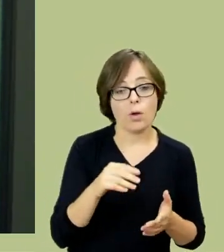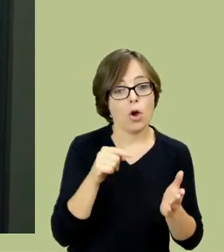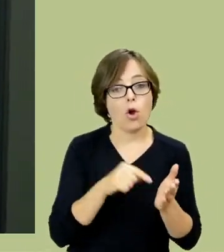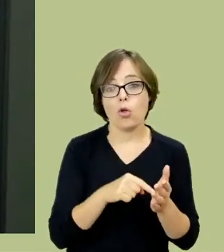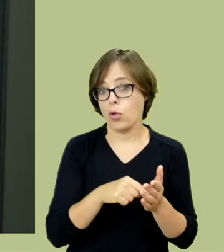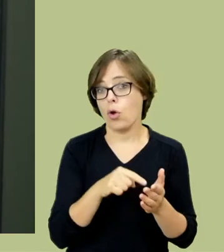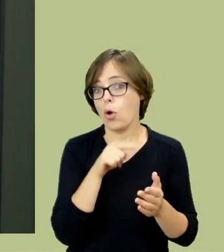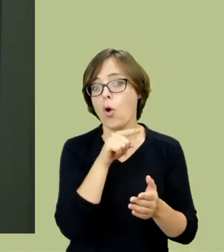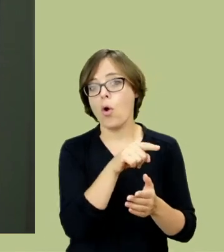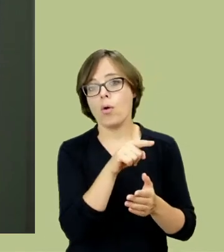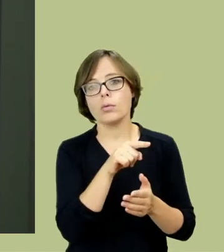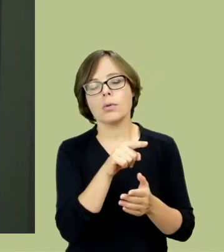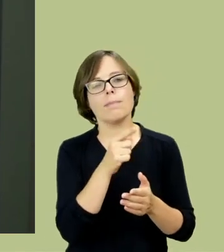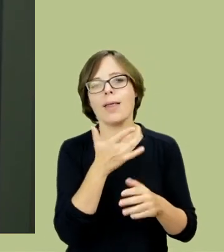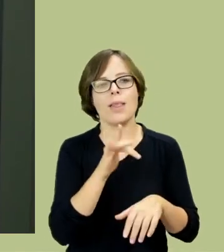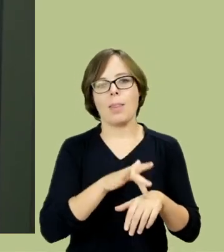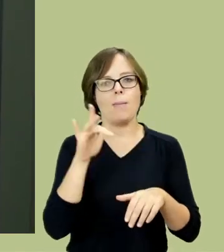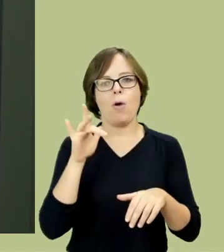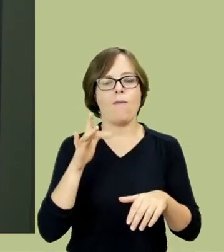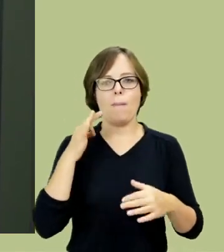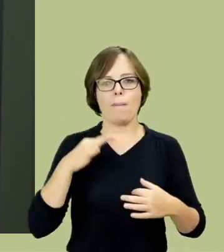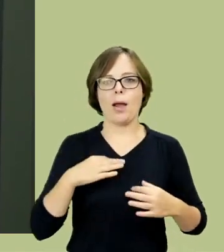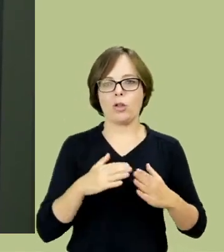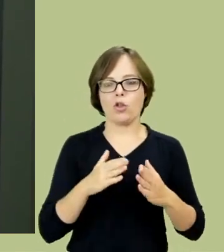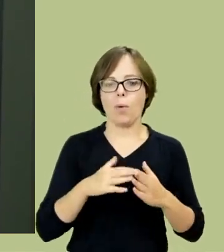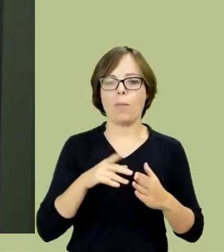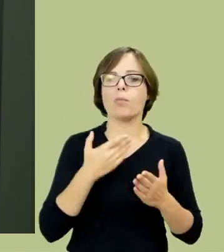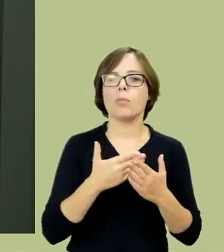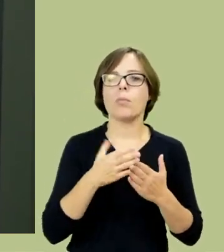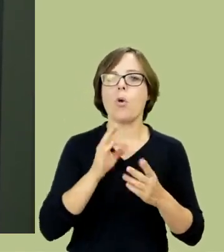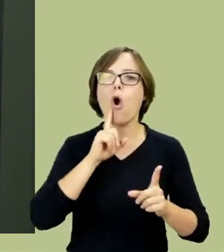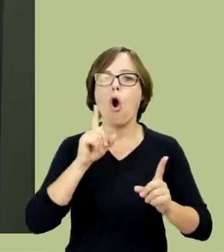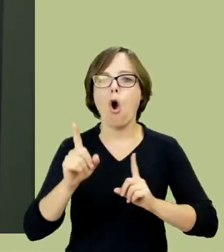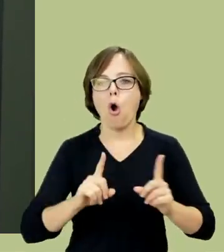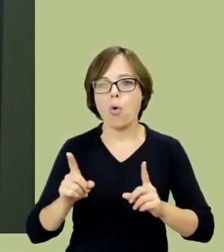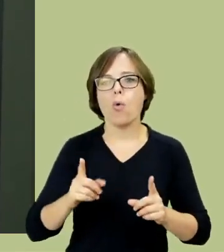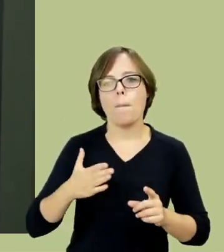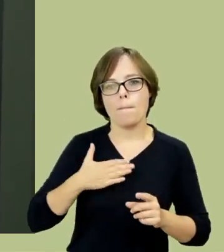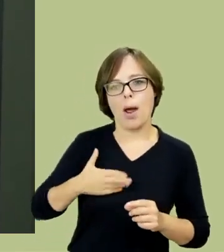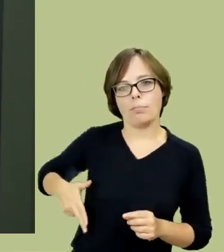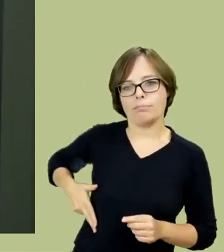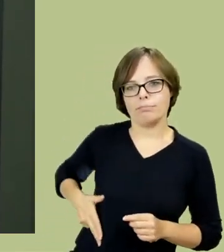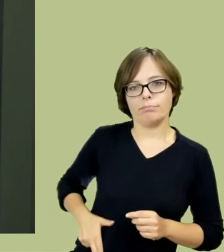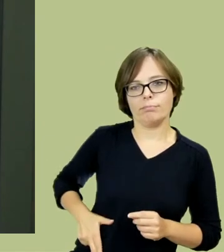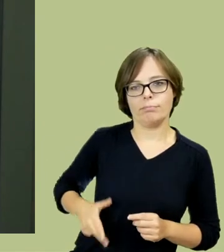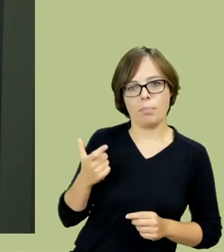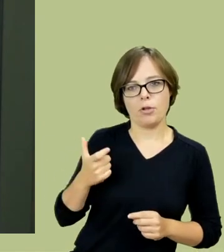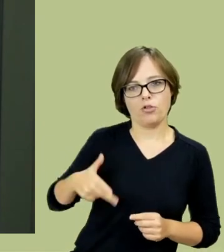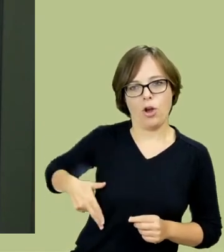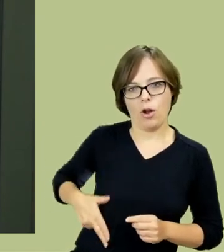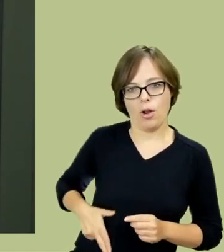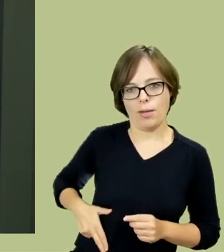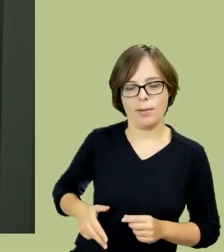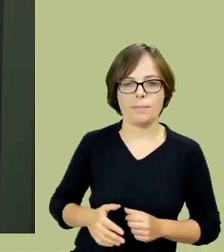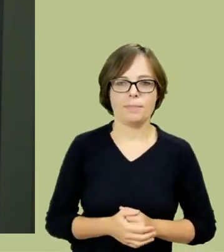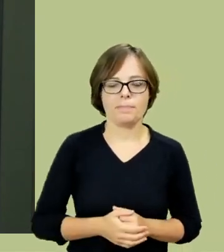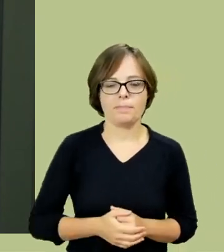nietypową panią domu, że po ogrodzie chodziła z rewolwerem w kieszeniach fartucha,